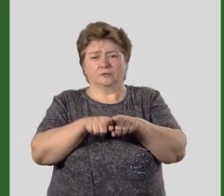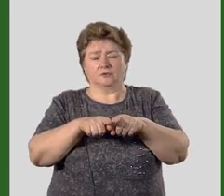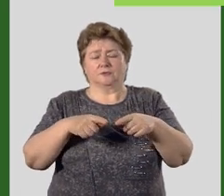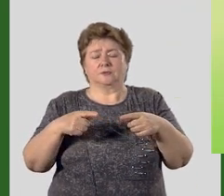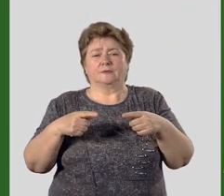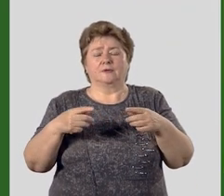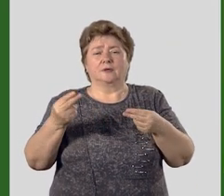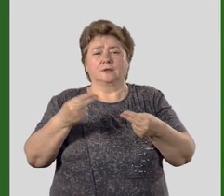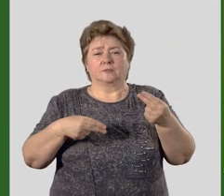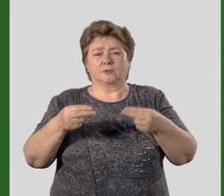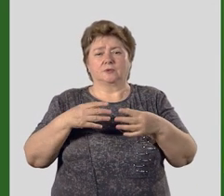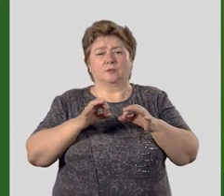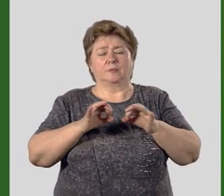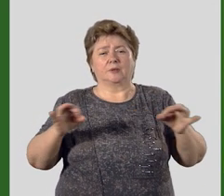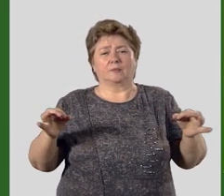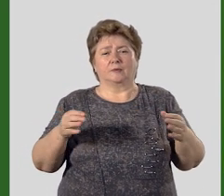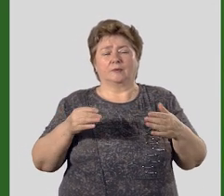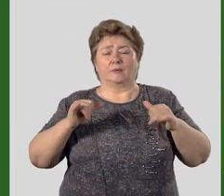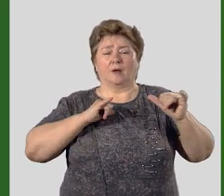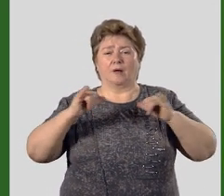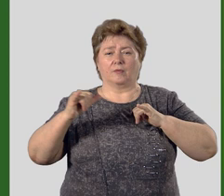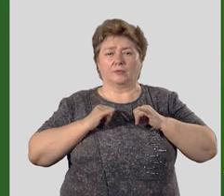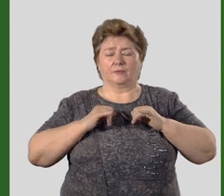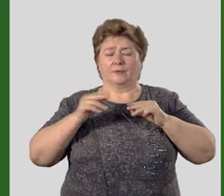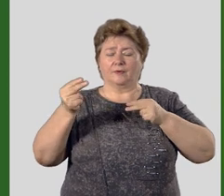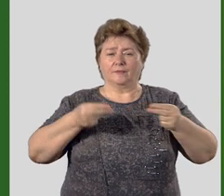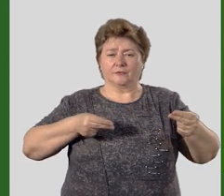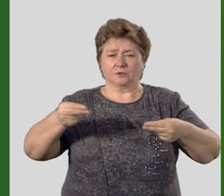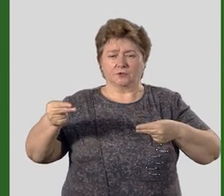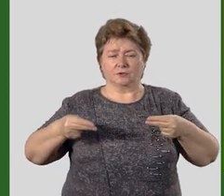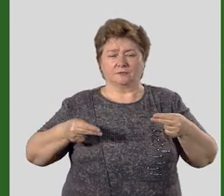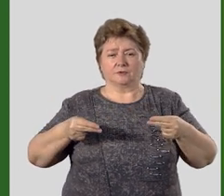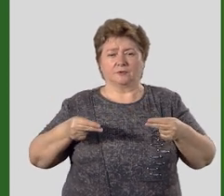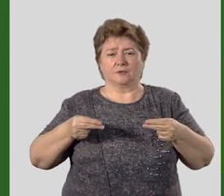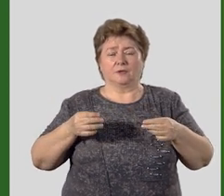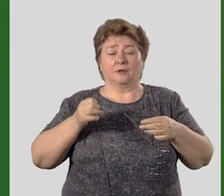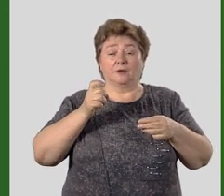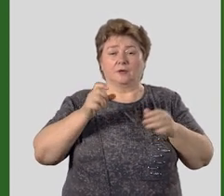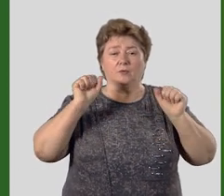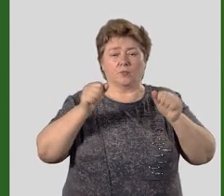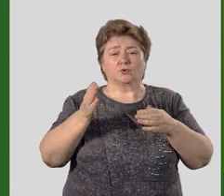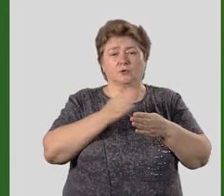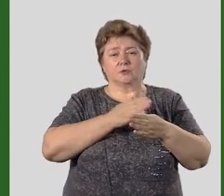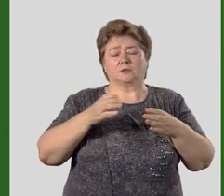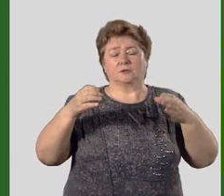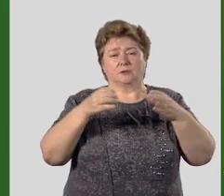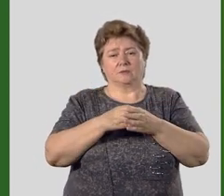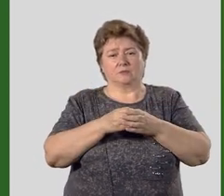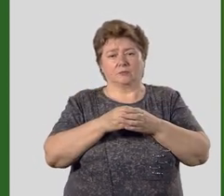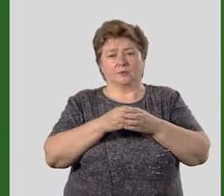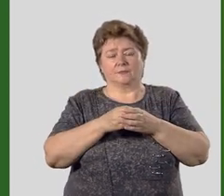с изображаемым предметом, аккуратность вычерчивания. Их можно разделить на группы.